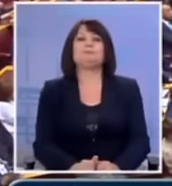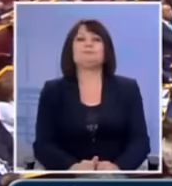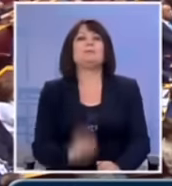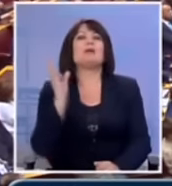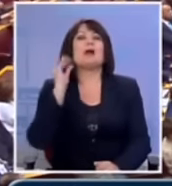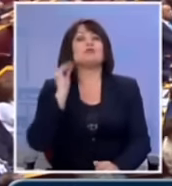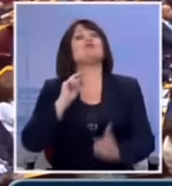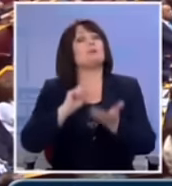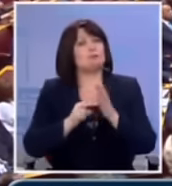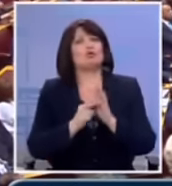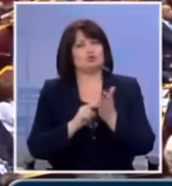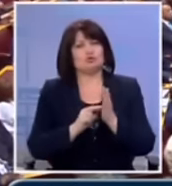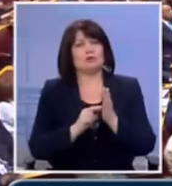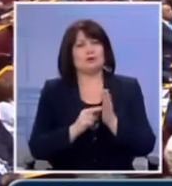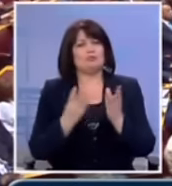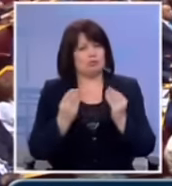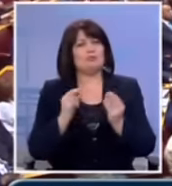άκουσα με μεγάλη προσοχή